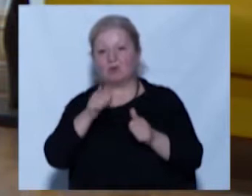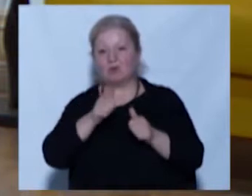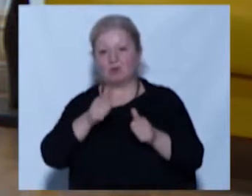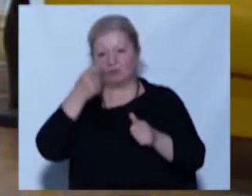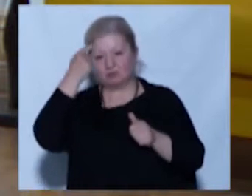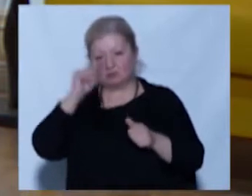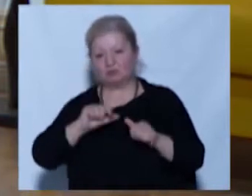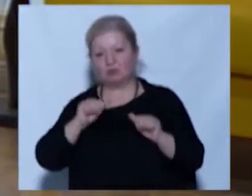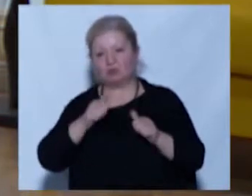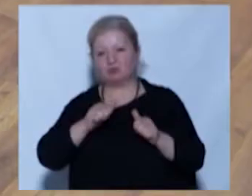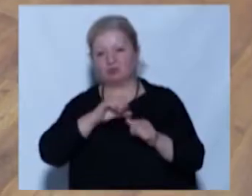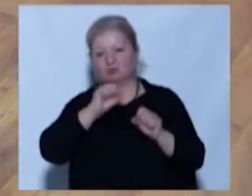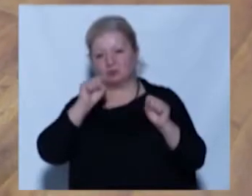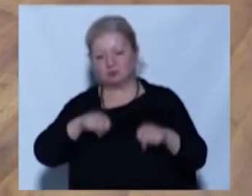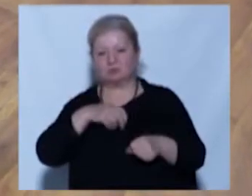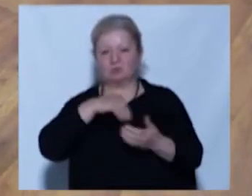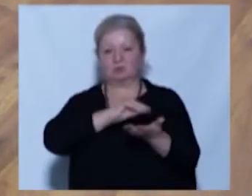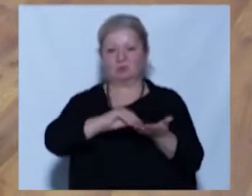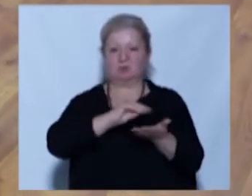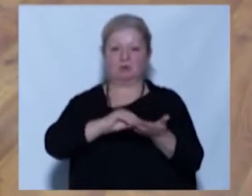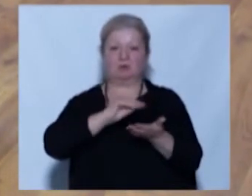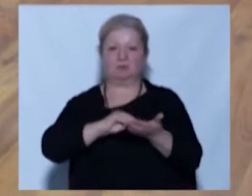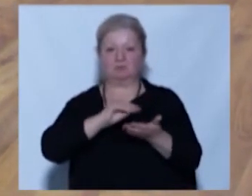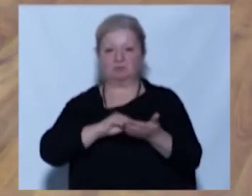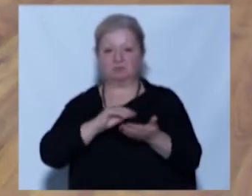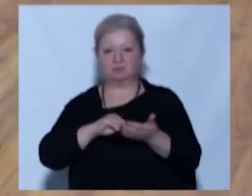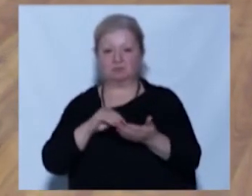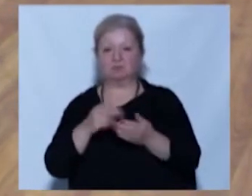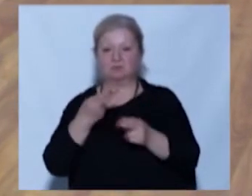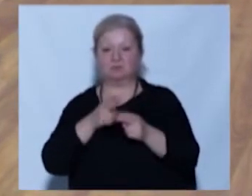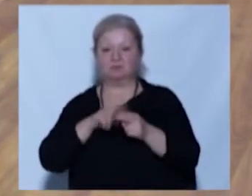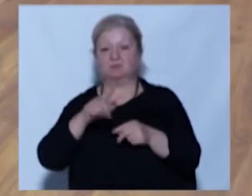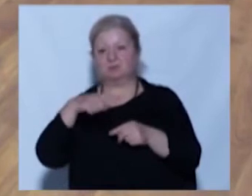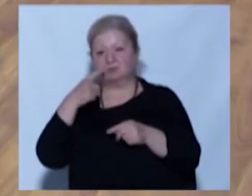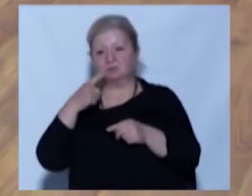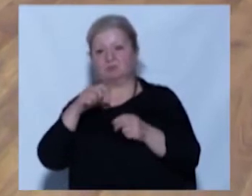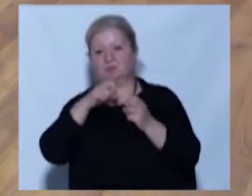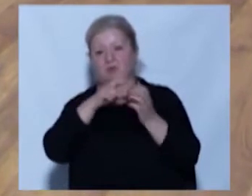როგორც შემეძლო. აი, ასე აღწერს სეხნია პაპუნა ორბელიანი